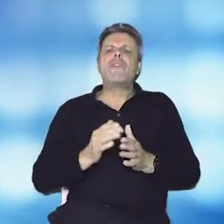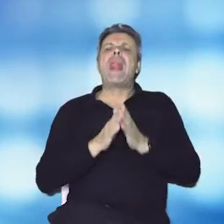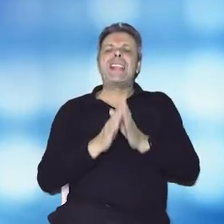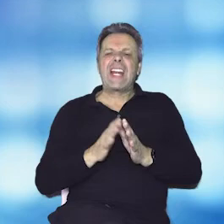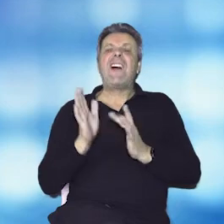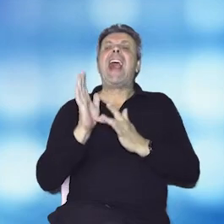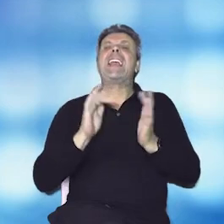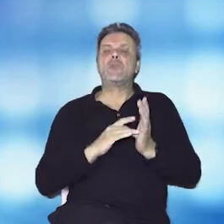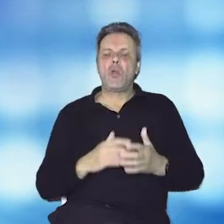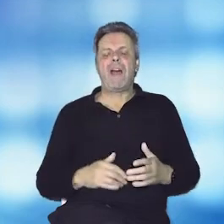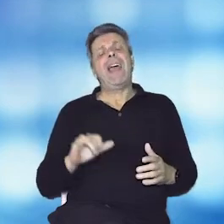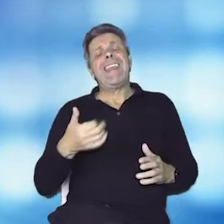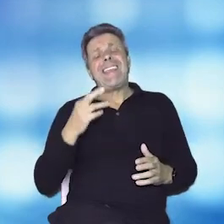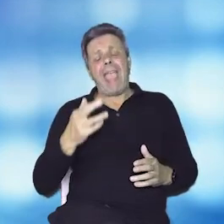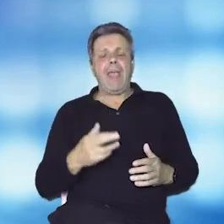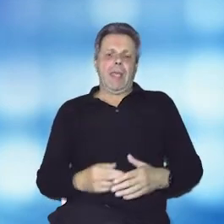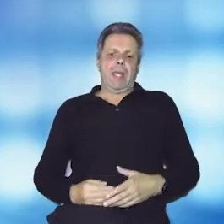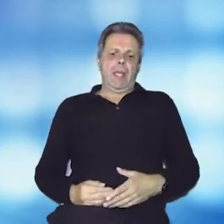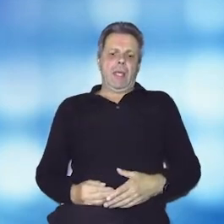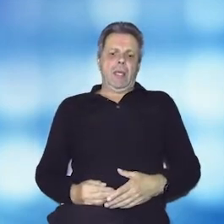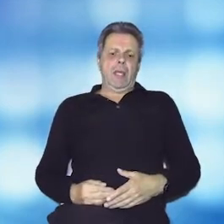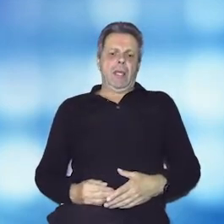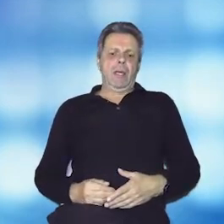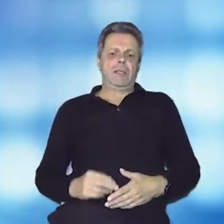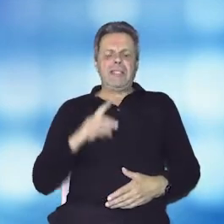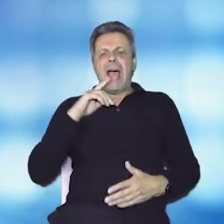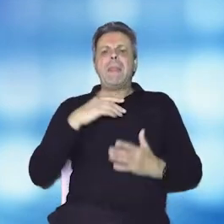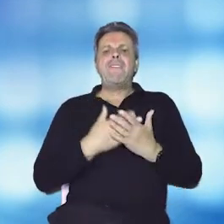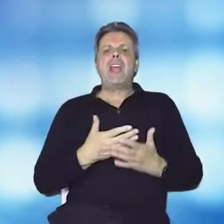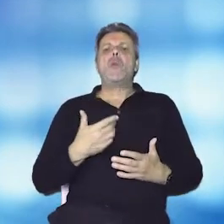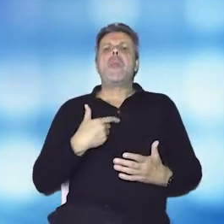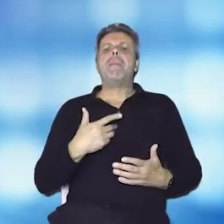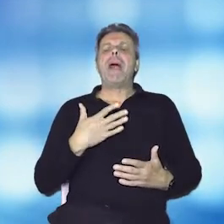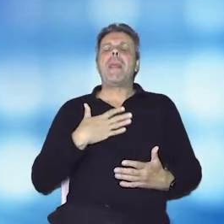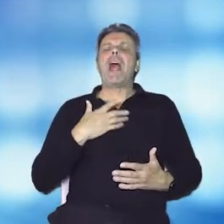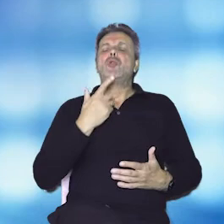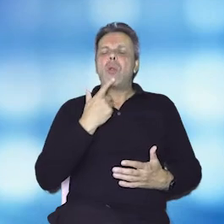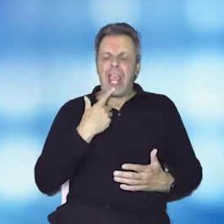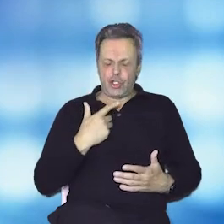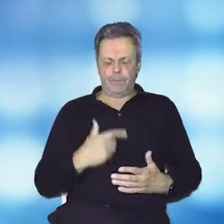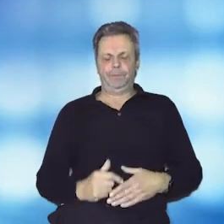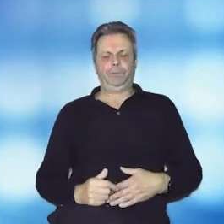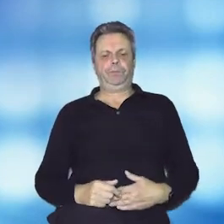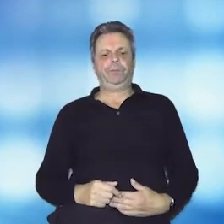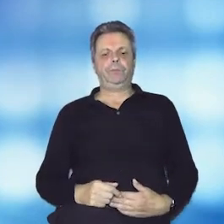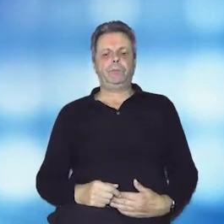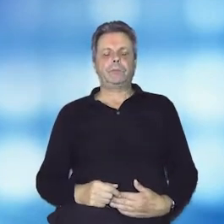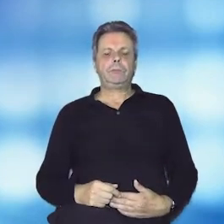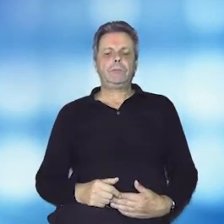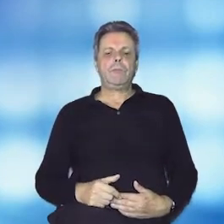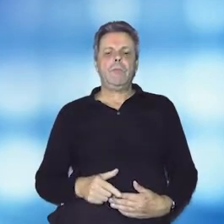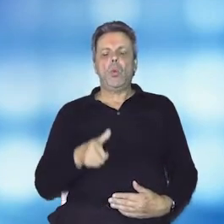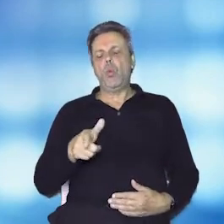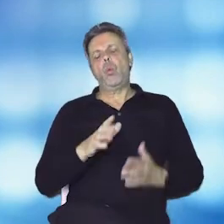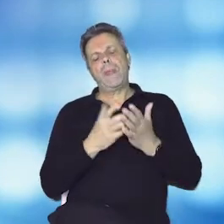Krista, jest da ne vjeruju zapravo nama na riječ, niti misionarima. U